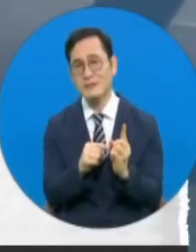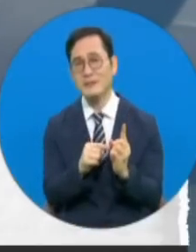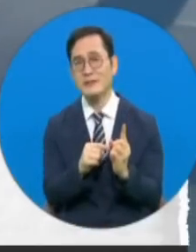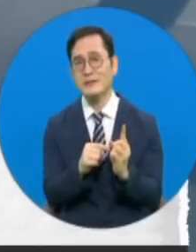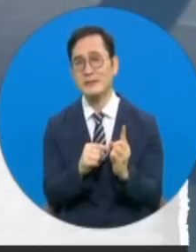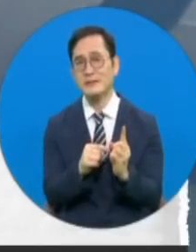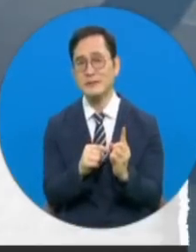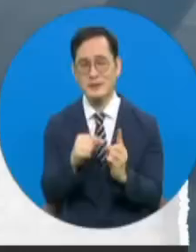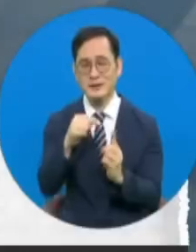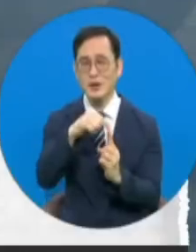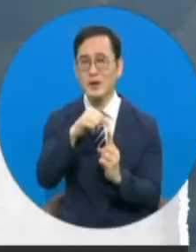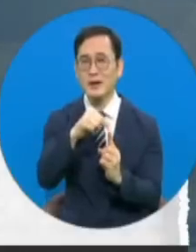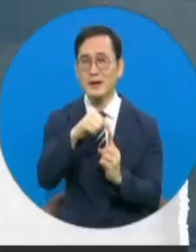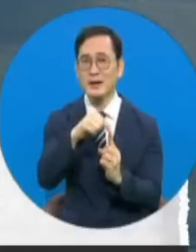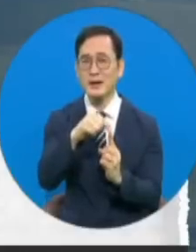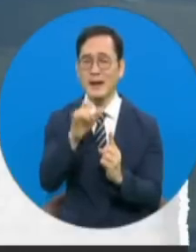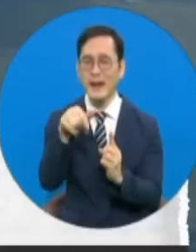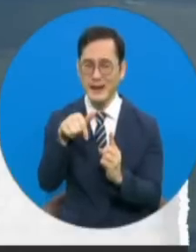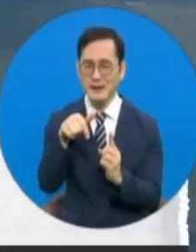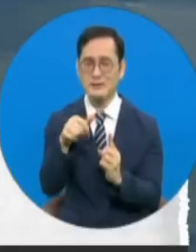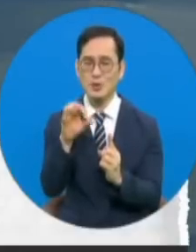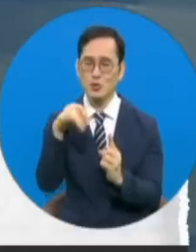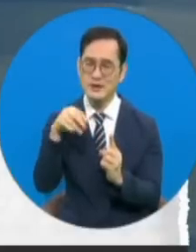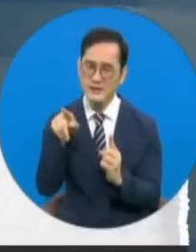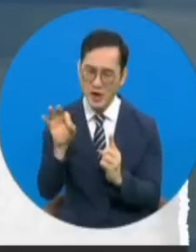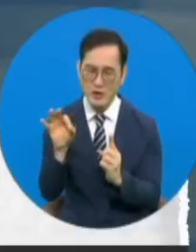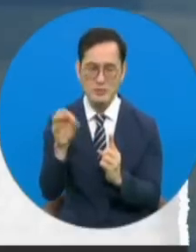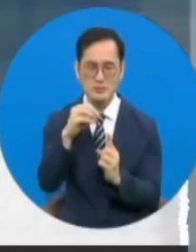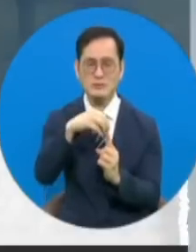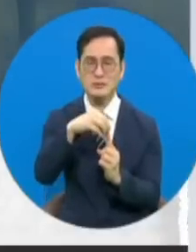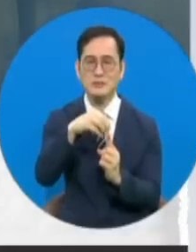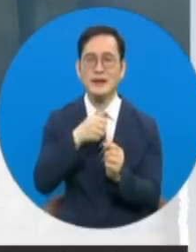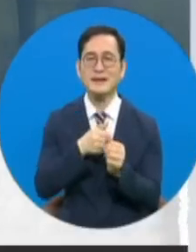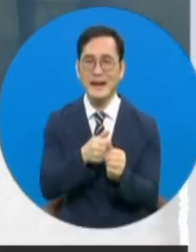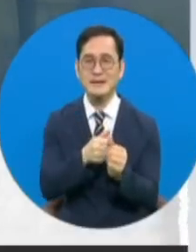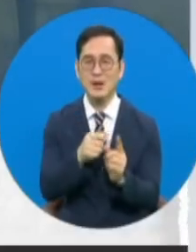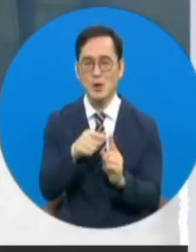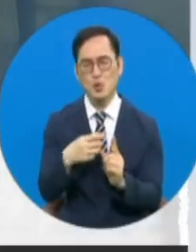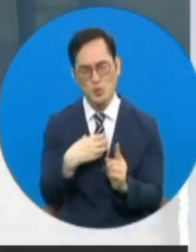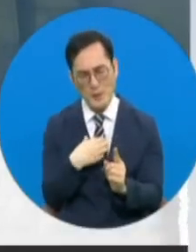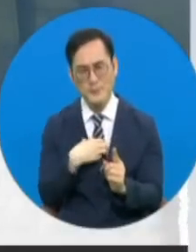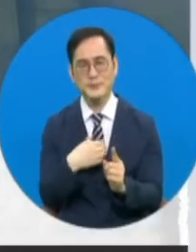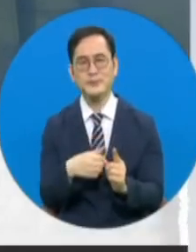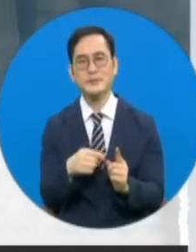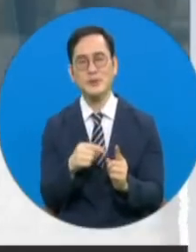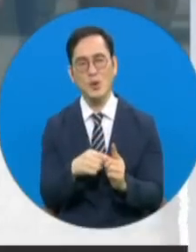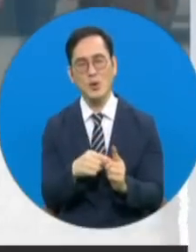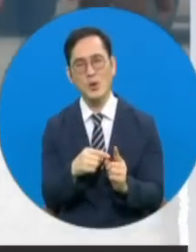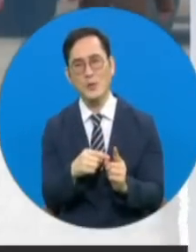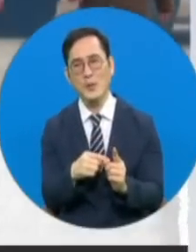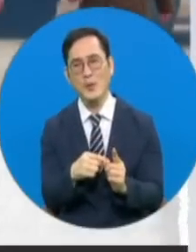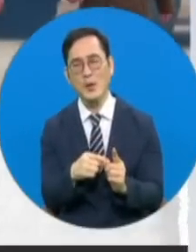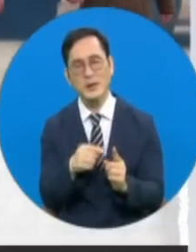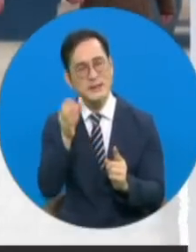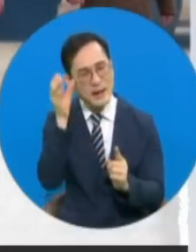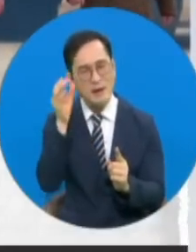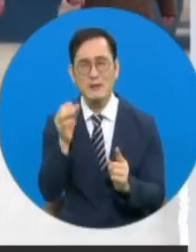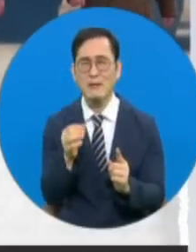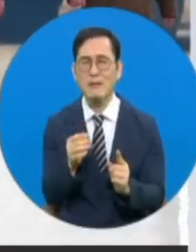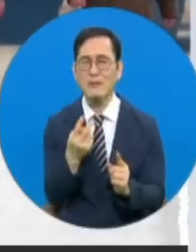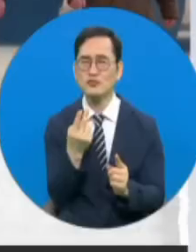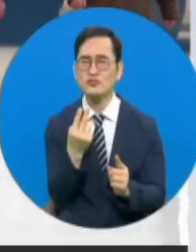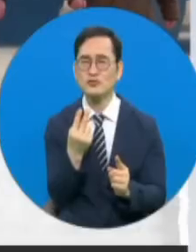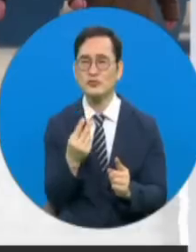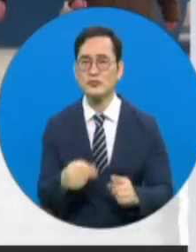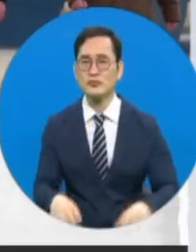위성을 쓰느냐에 따라서 그 기능과 위험성이 커지는 거기 때문에 북한은 늘 저것을 가지고